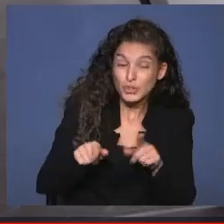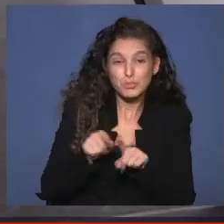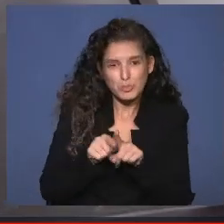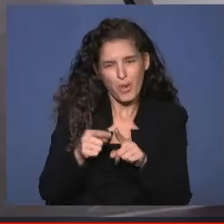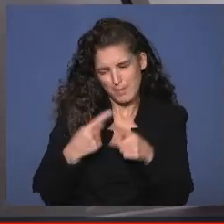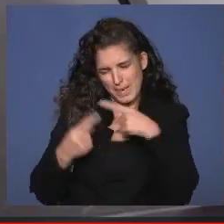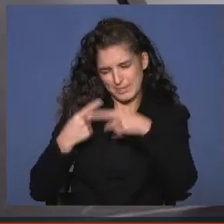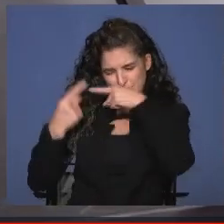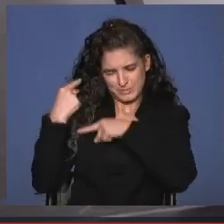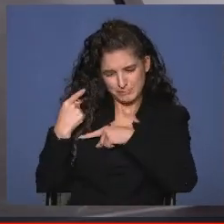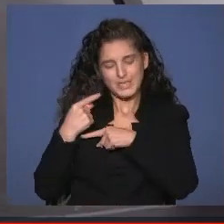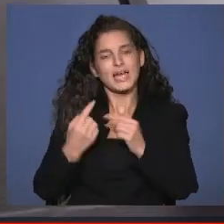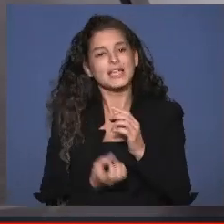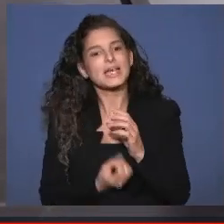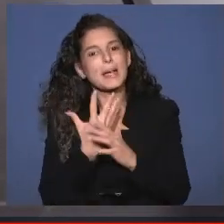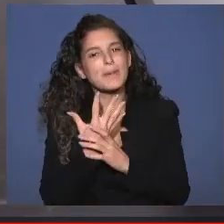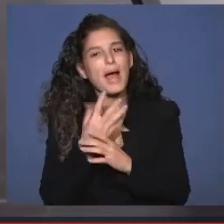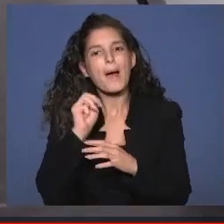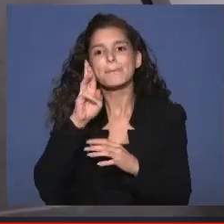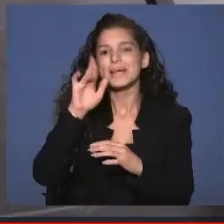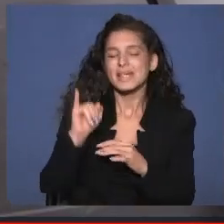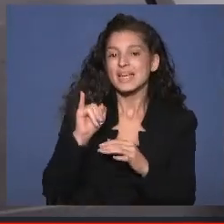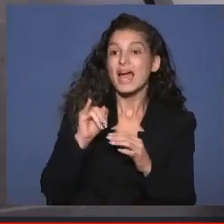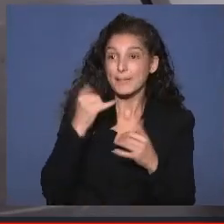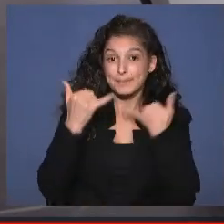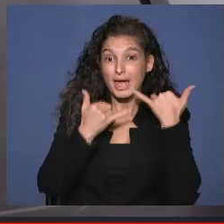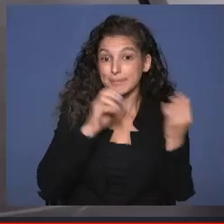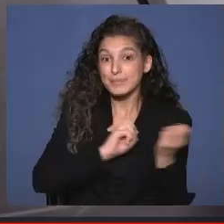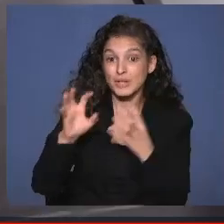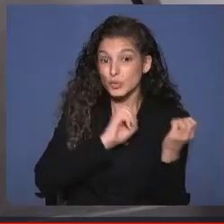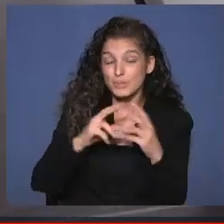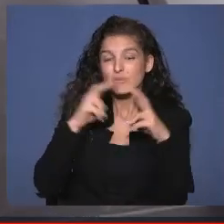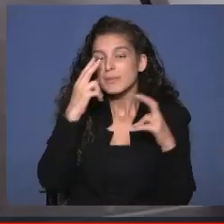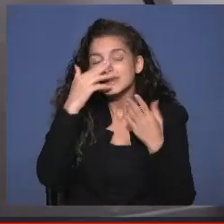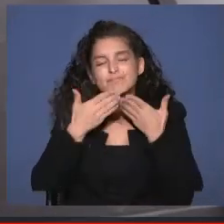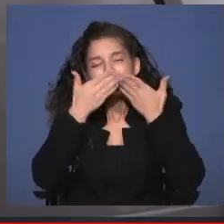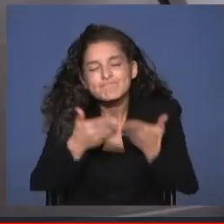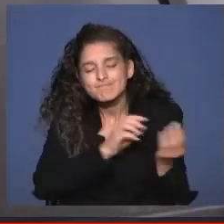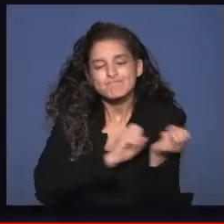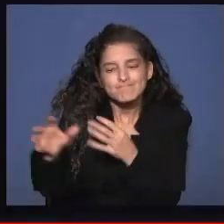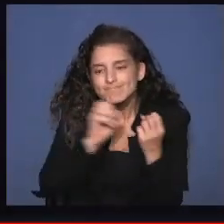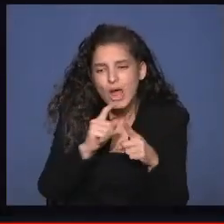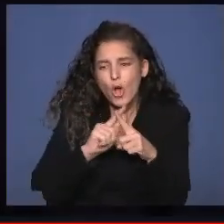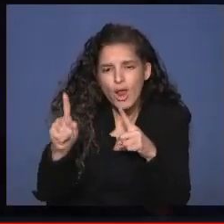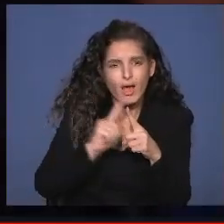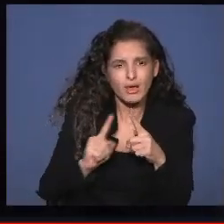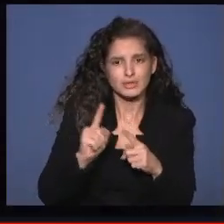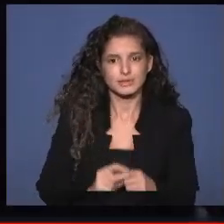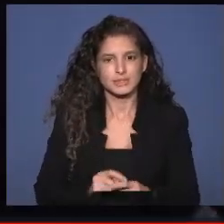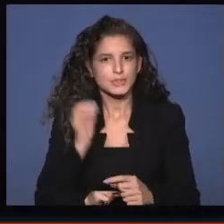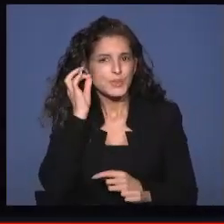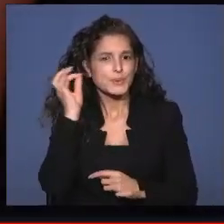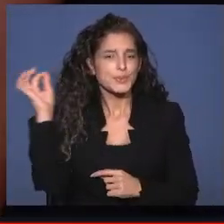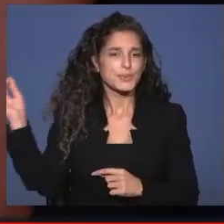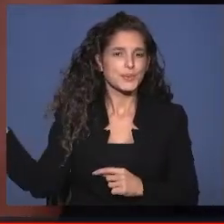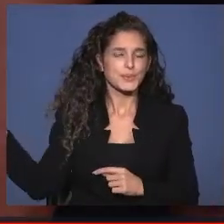הקודמים, הקימה מירי חמל פינוי מהעיר, ומנסה לפנות את תושבי העיר זה לאחר זה. מהר, מהר,